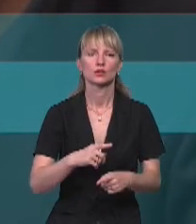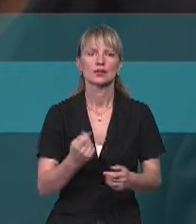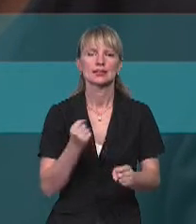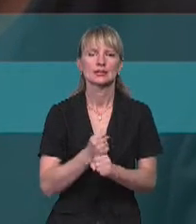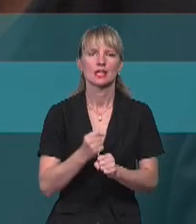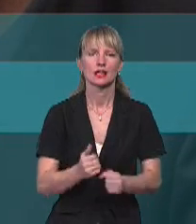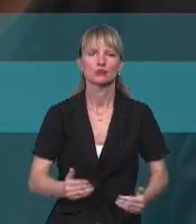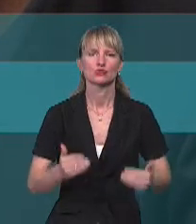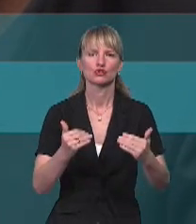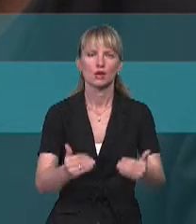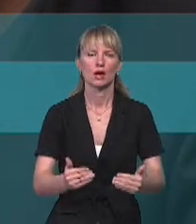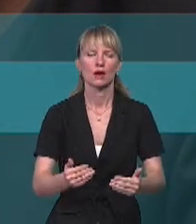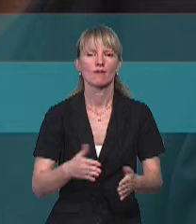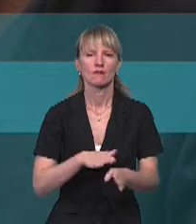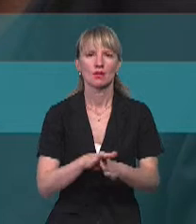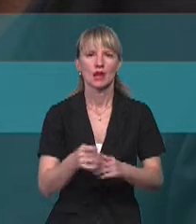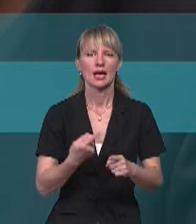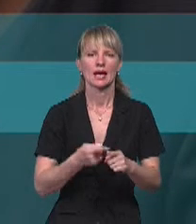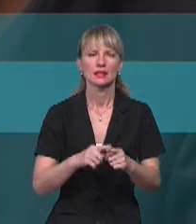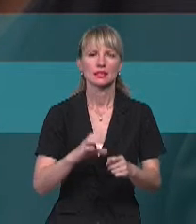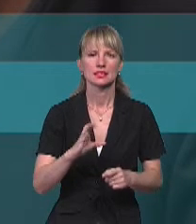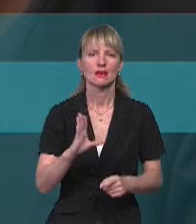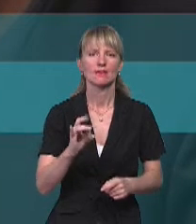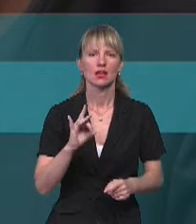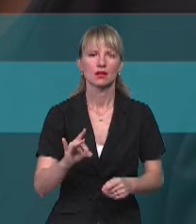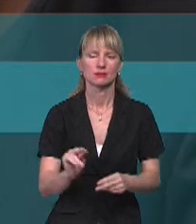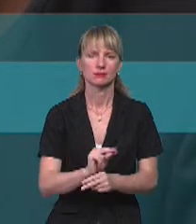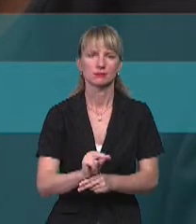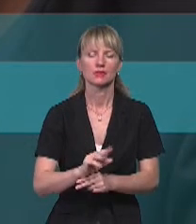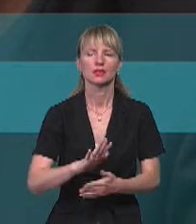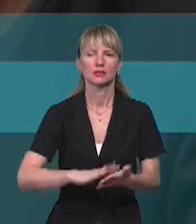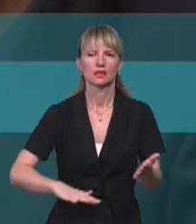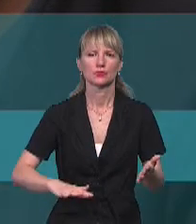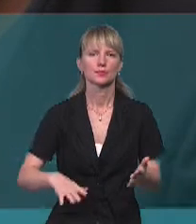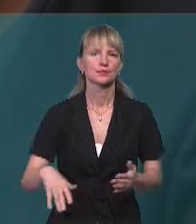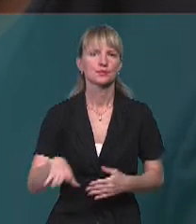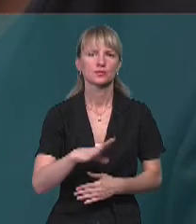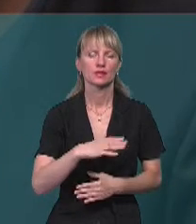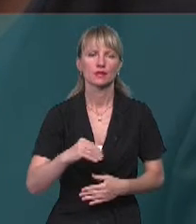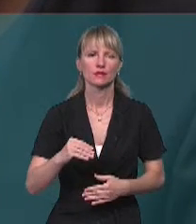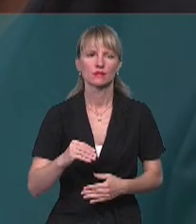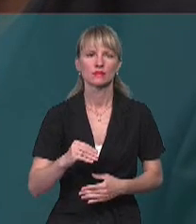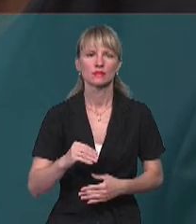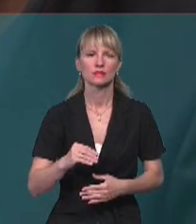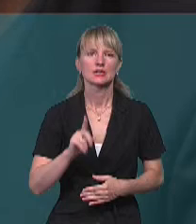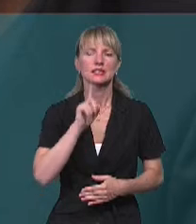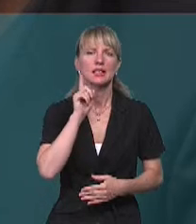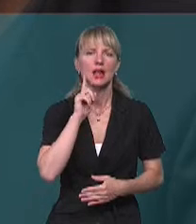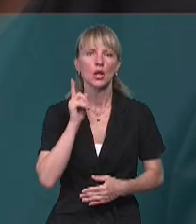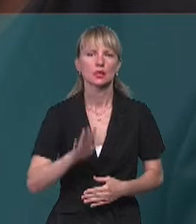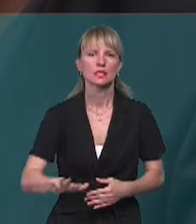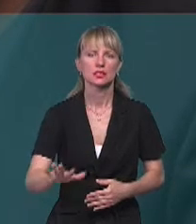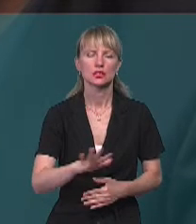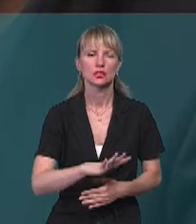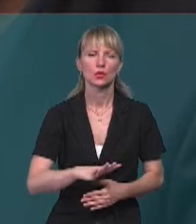шаг, виконаємо цей сквер, реконструкцію, потім будемо рухатися далі. В принципі, майже всі зелені зони